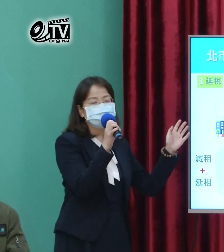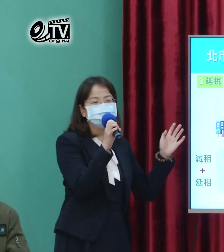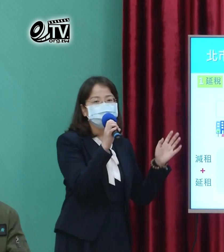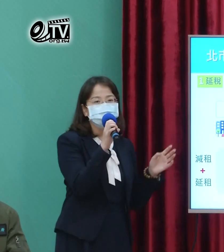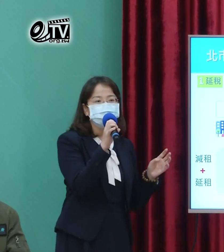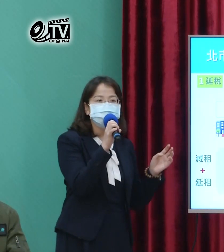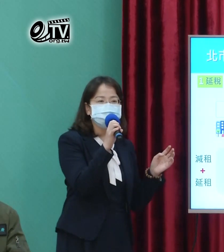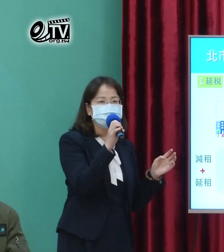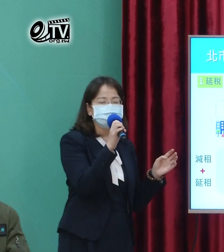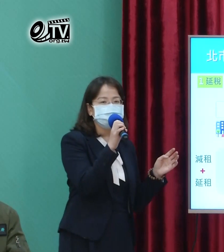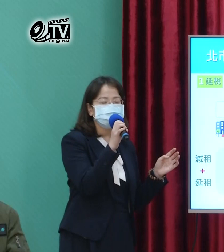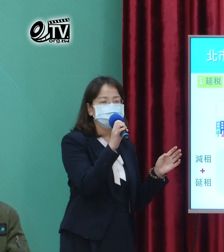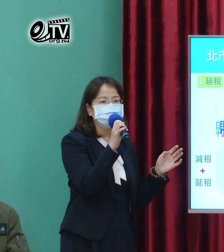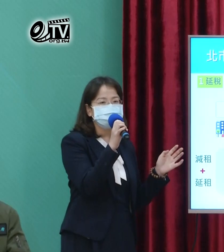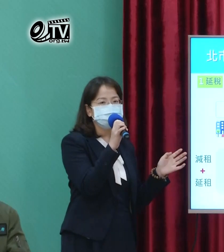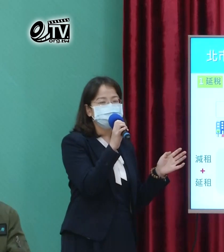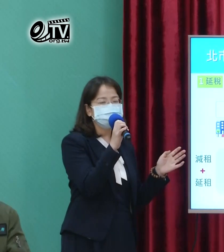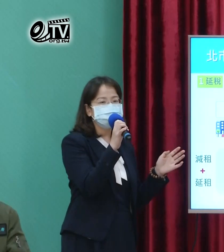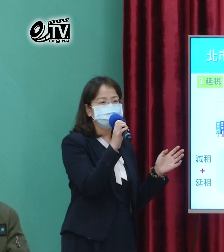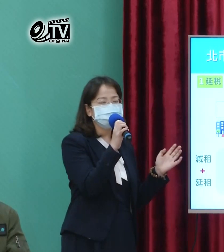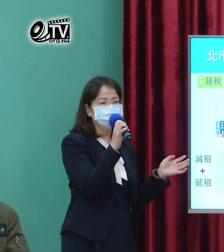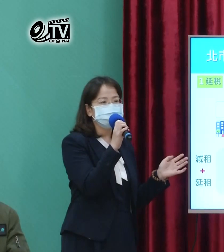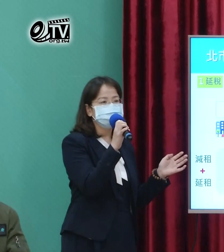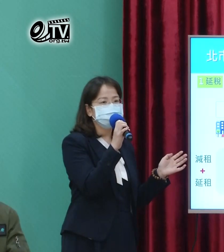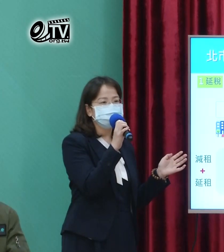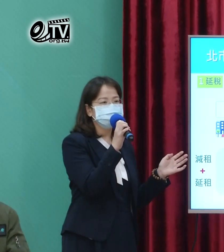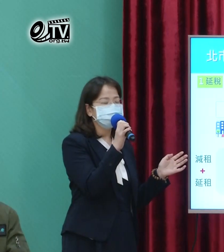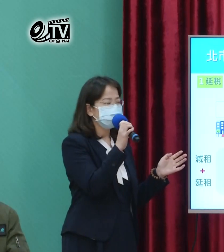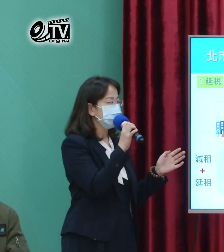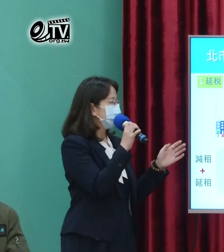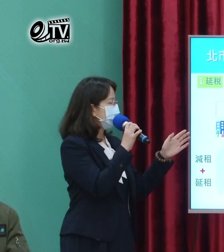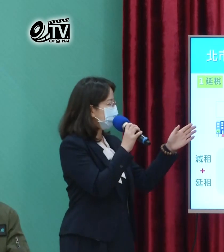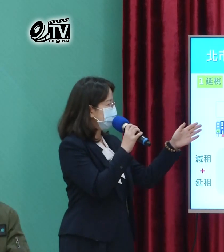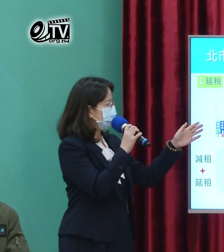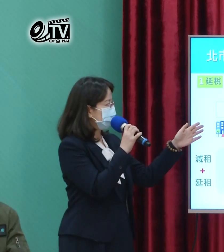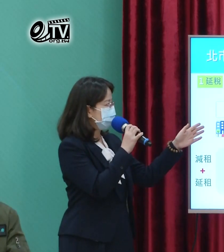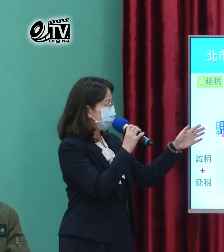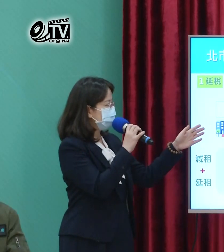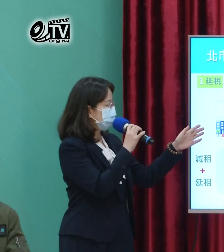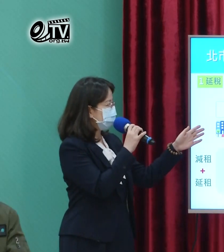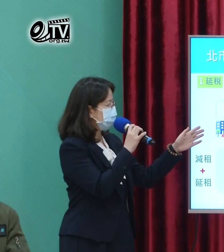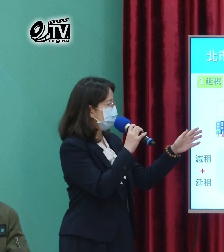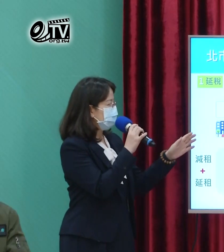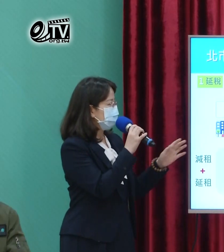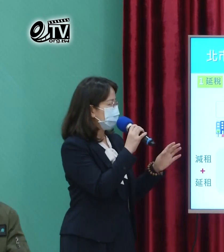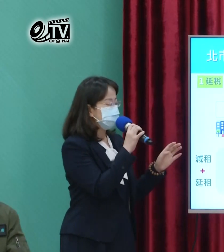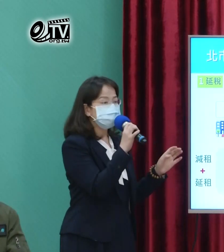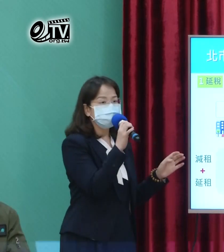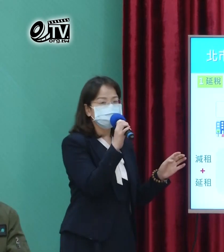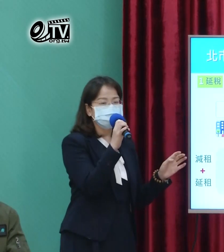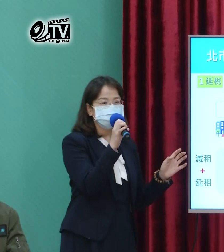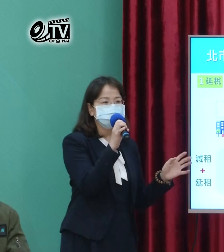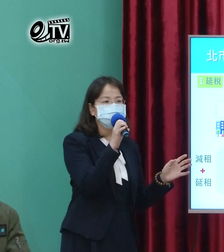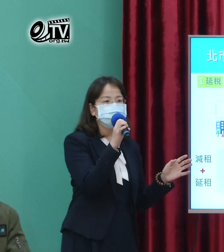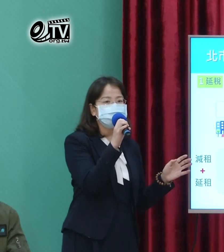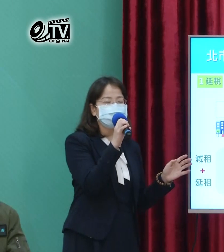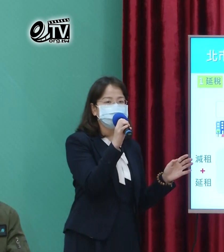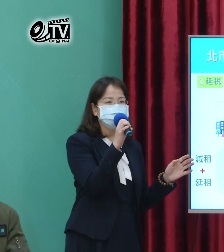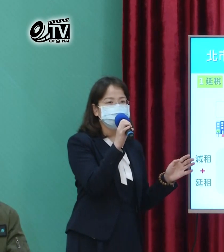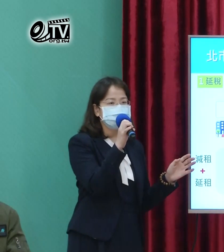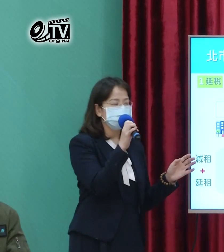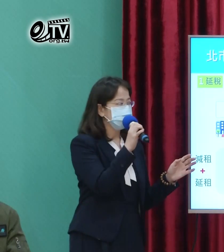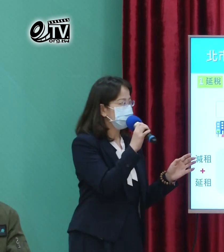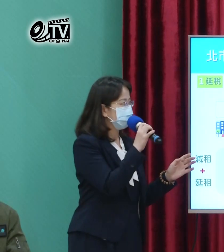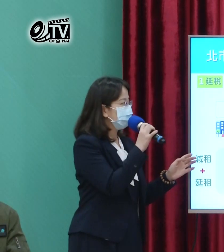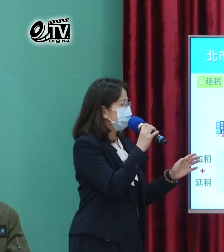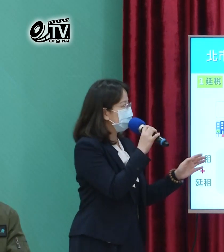就如刚黄副市长讲的，我们之前是针对营业用的部分，那这一次我们是针对就是本市的出租国宅和